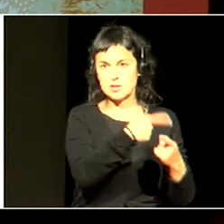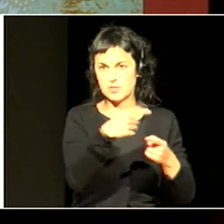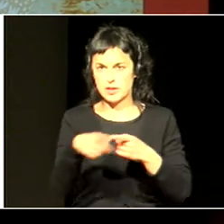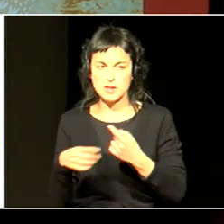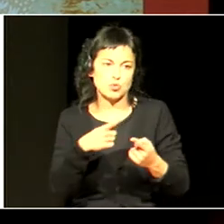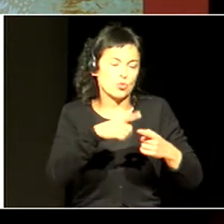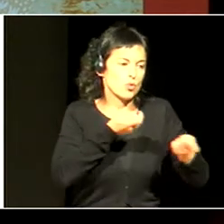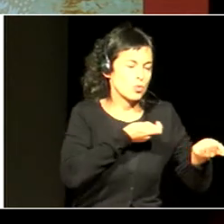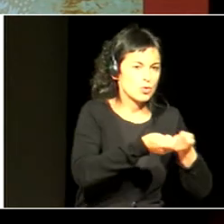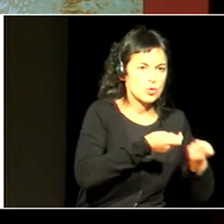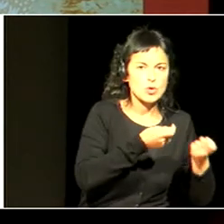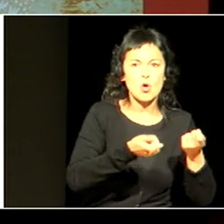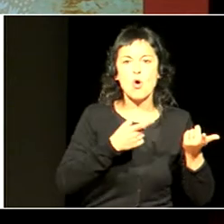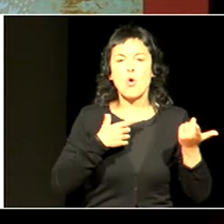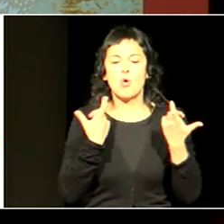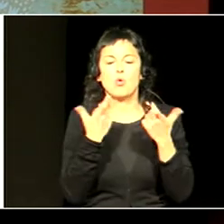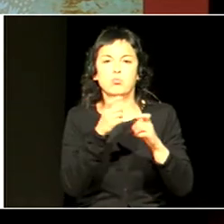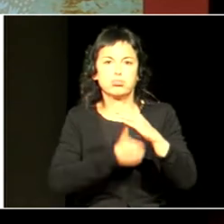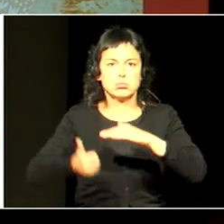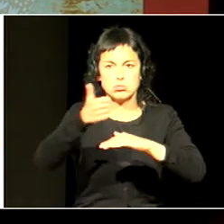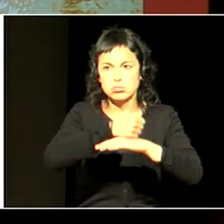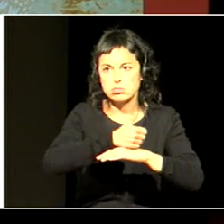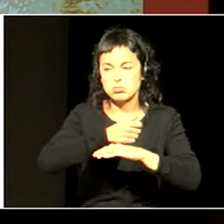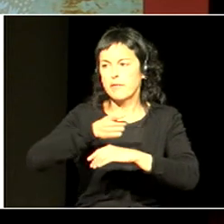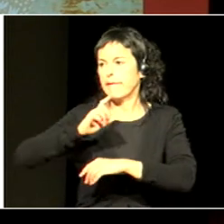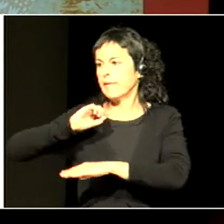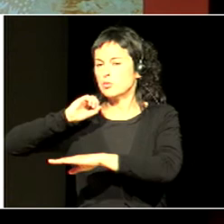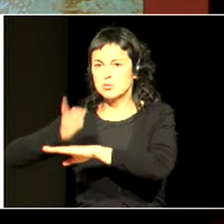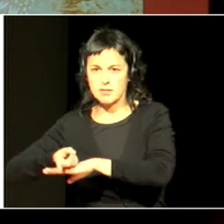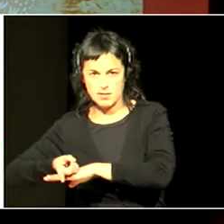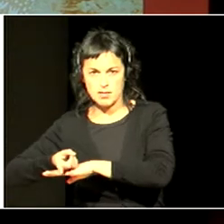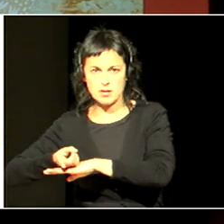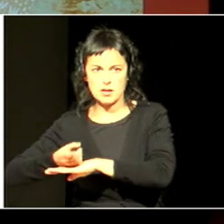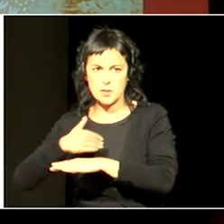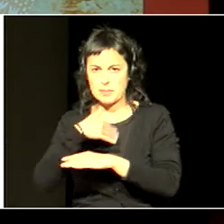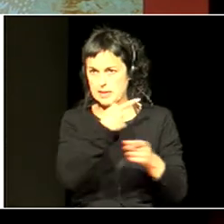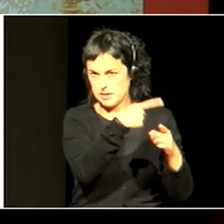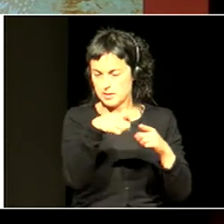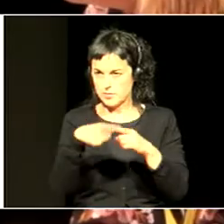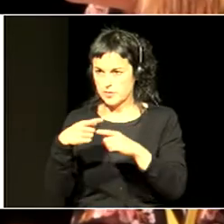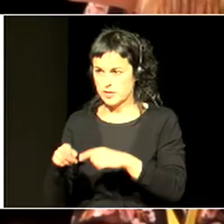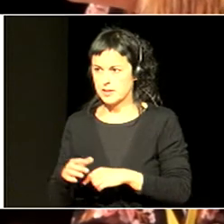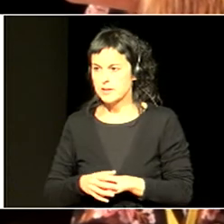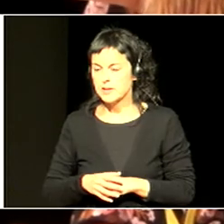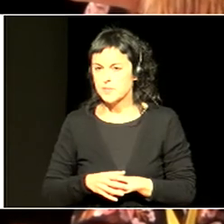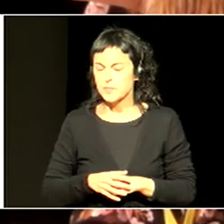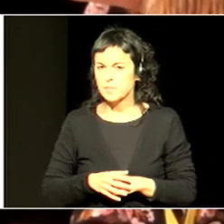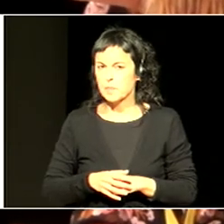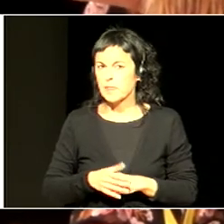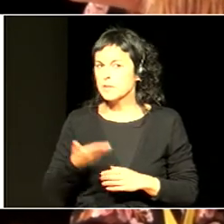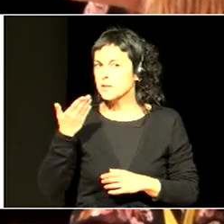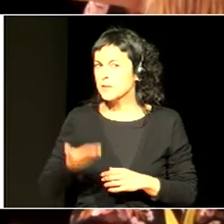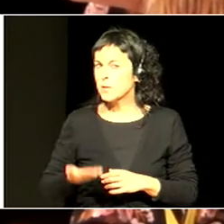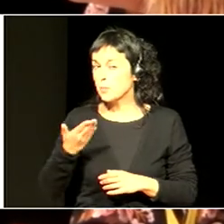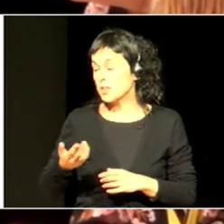koordinatzaileak, departamentu buruak, zuzendaria, bai? Eta oso importantea da, bigarrena, agian esan duen